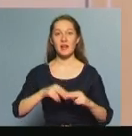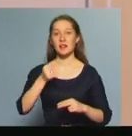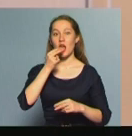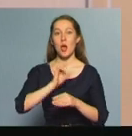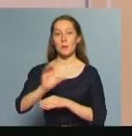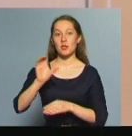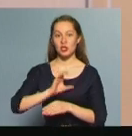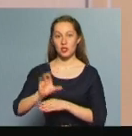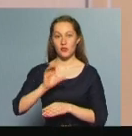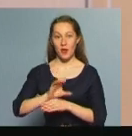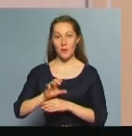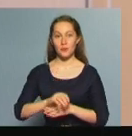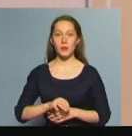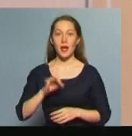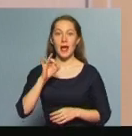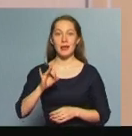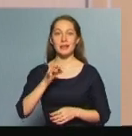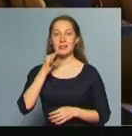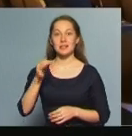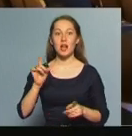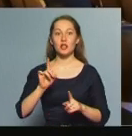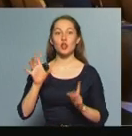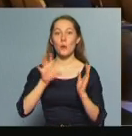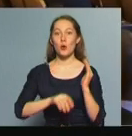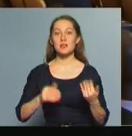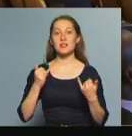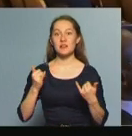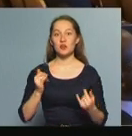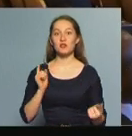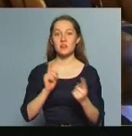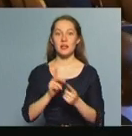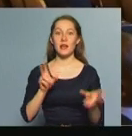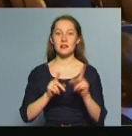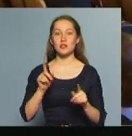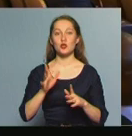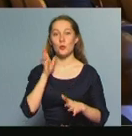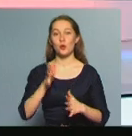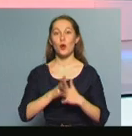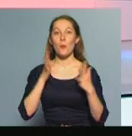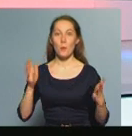пищевая промышленность. Но добавил, что после сегодняшней встречи этот список, надеется, будет расширен.